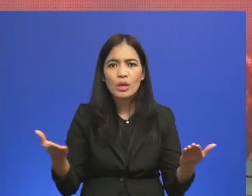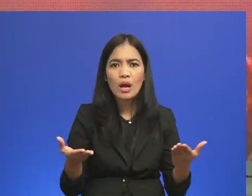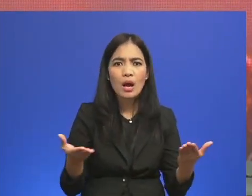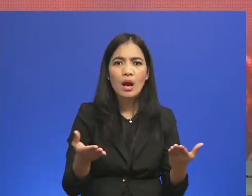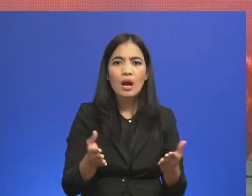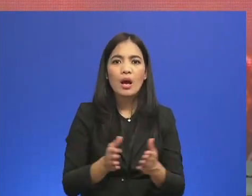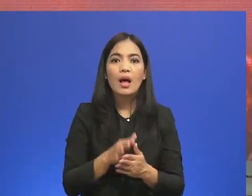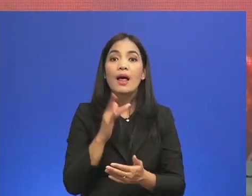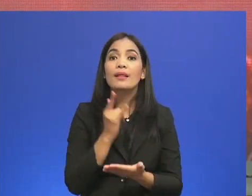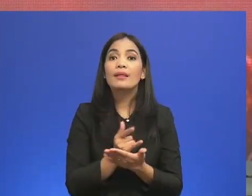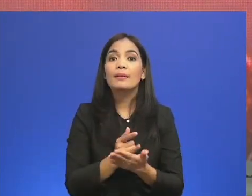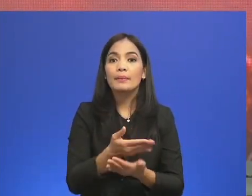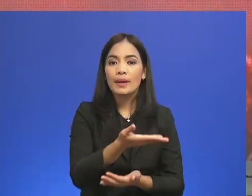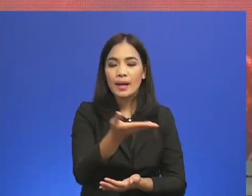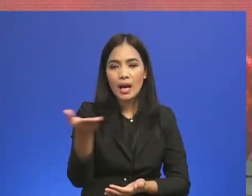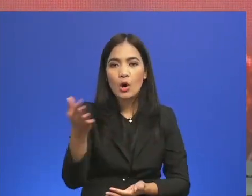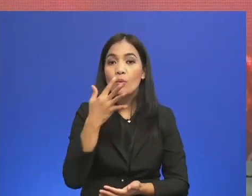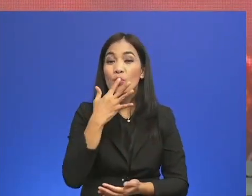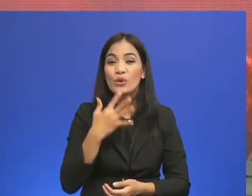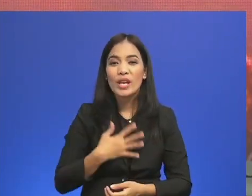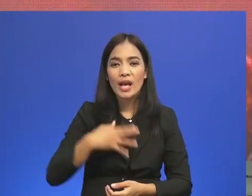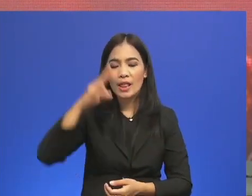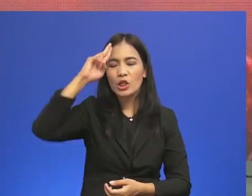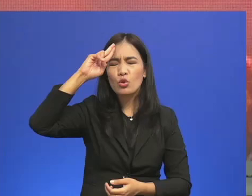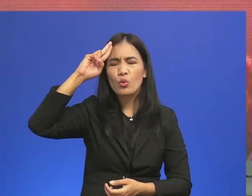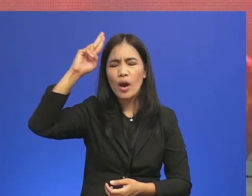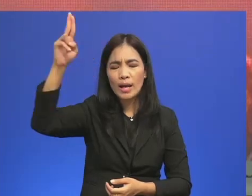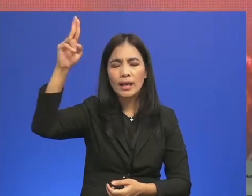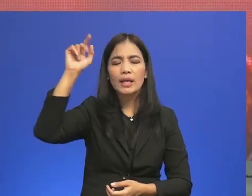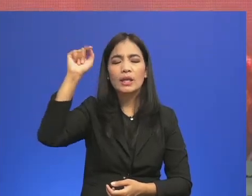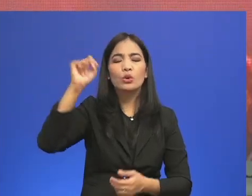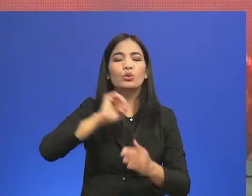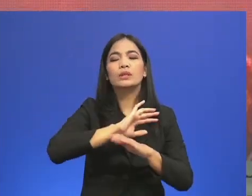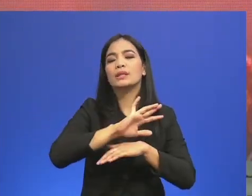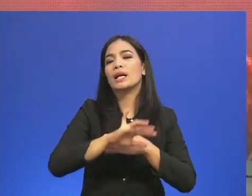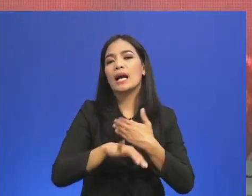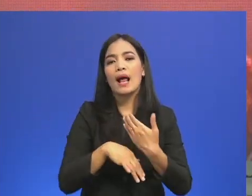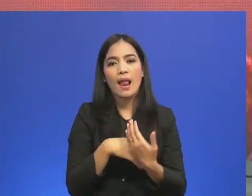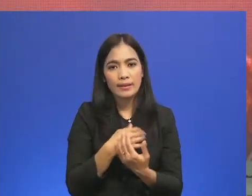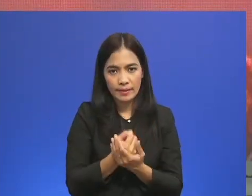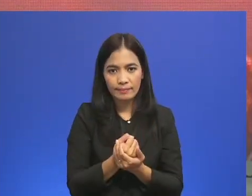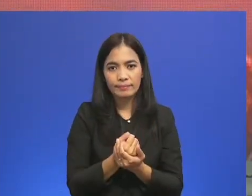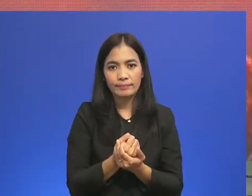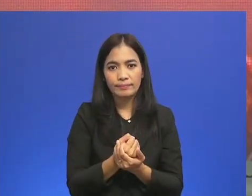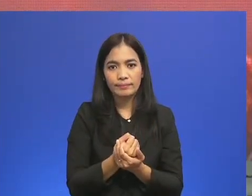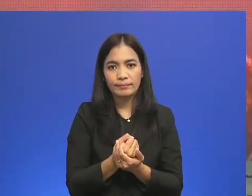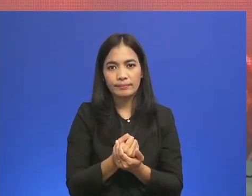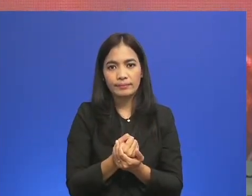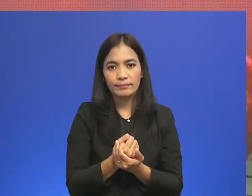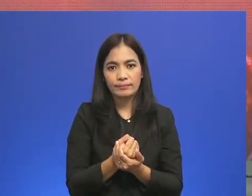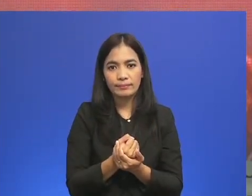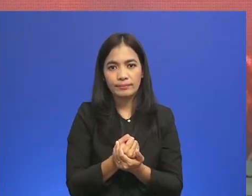punya Tuhan. Dan punya Tuhan itu segalanya, saudaraku.